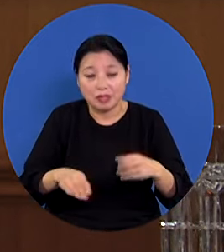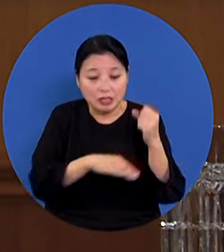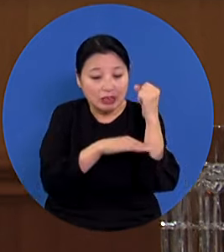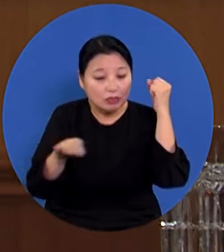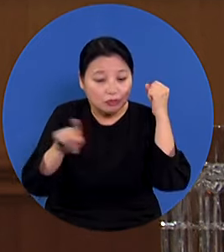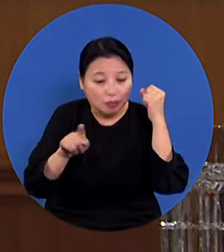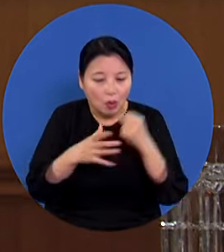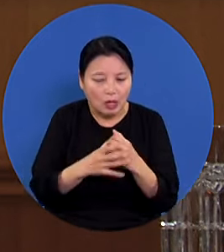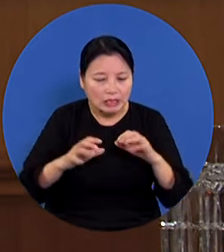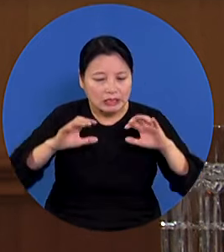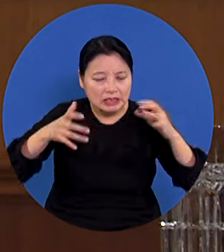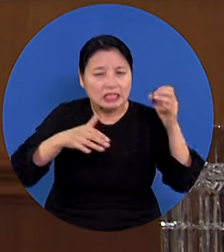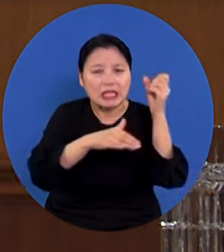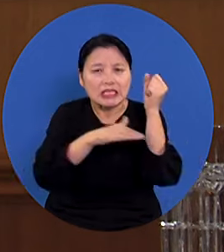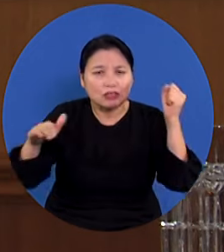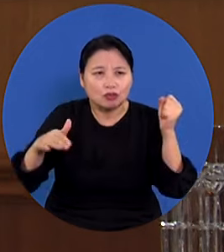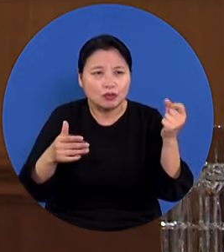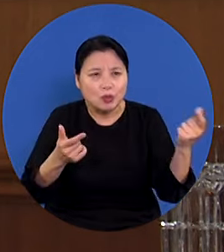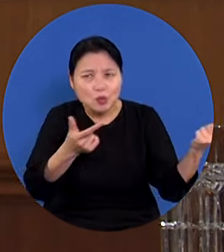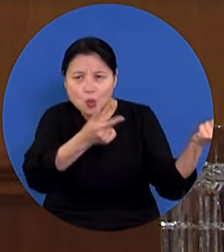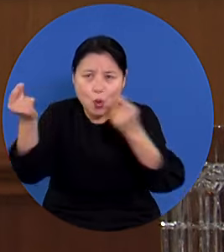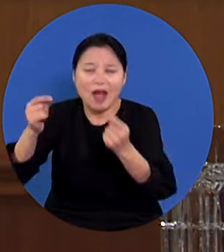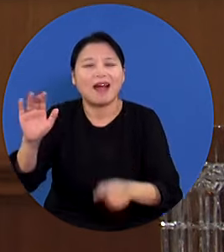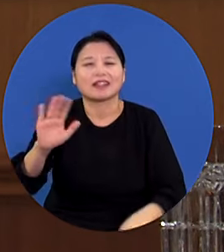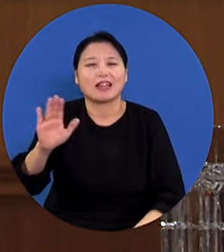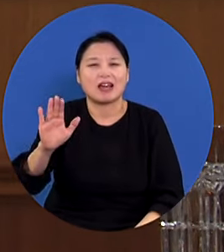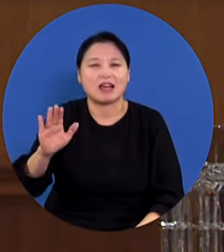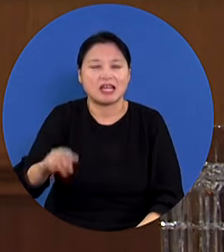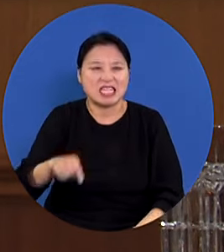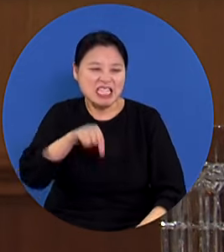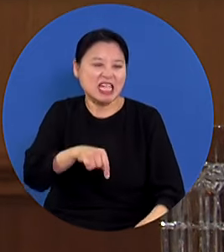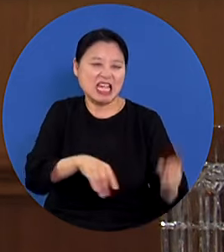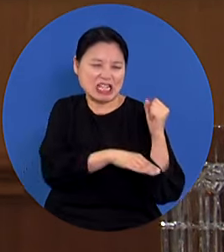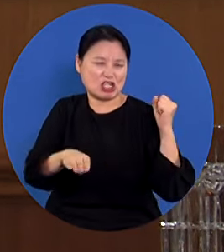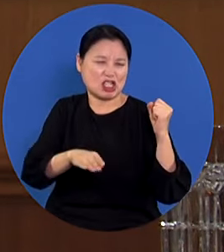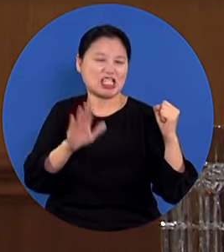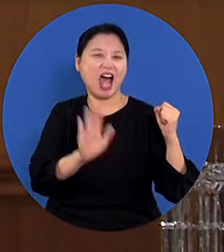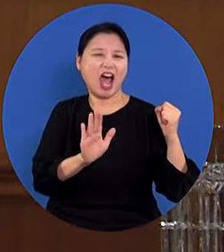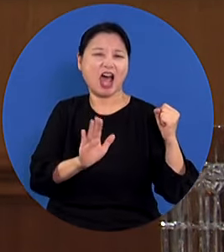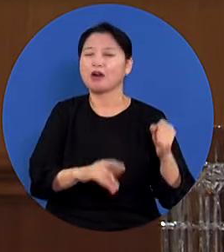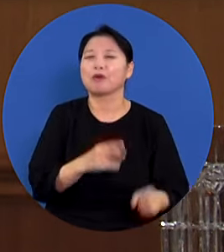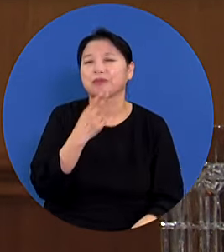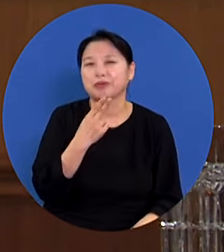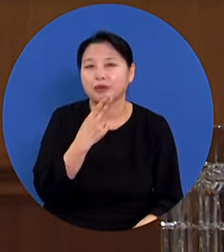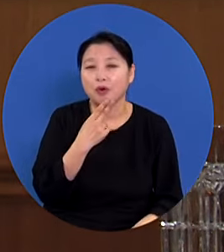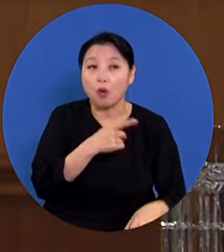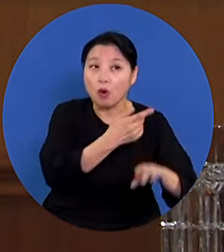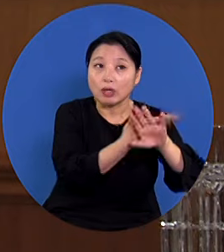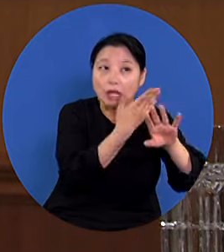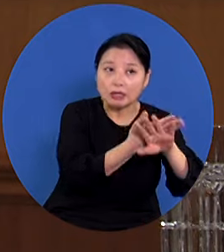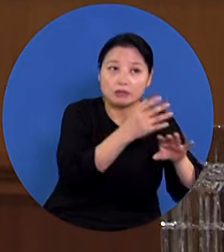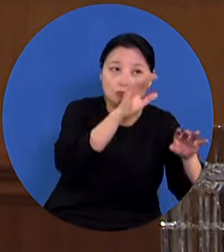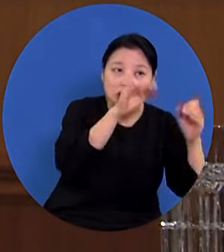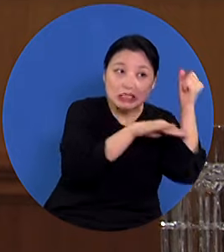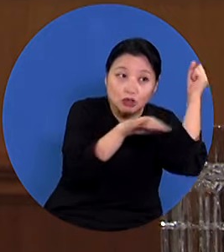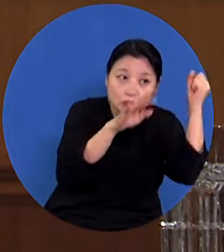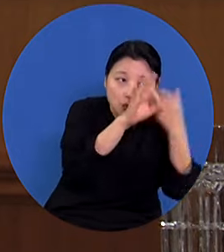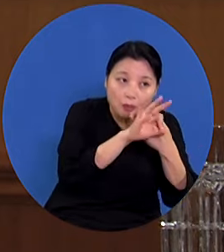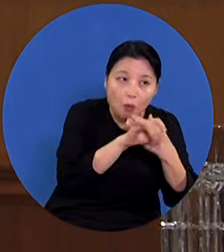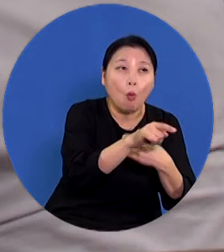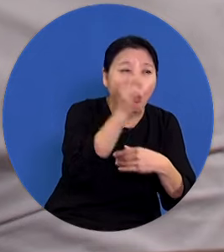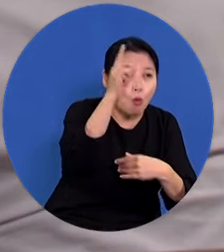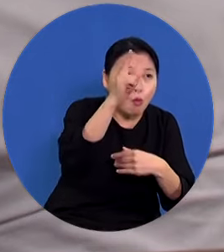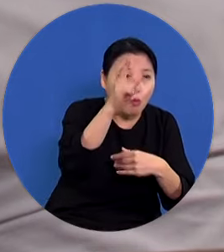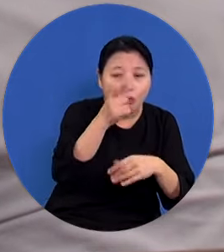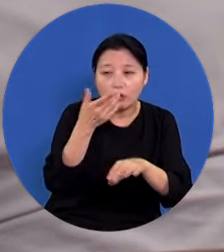어떤 절대적인 기준은 없죠. 기준은 있을 수가 없거든요. 예, 예. 내가 어느 기준으로 보면 이 사람이 우수해 볼 수 있지만 또 다른 기준을